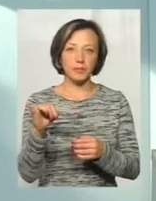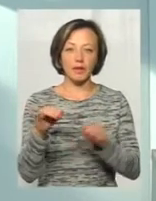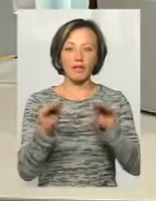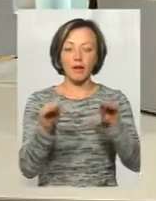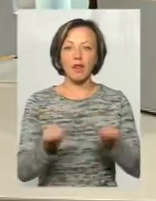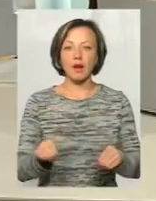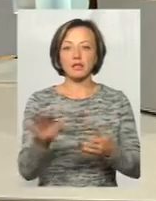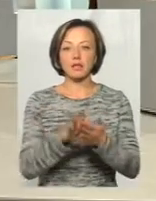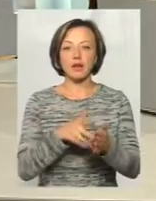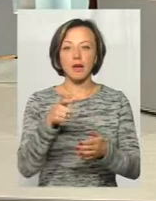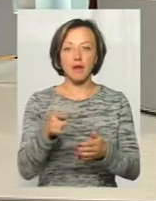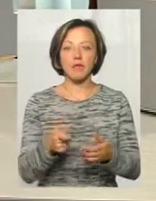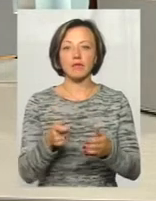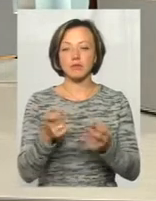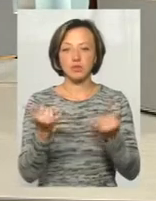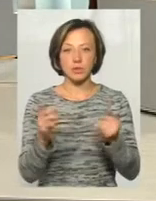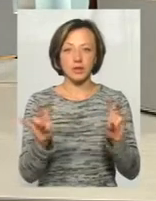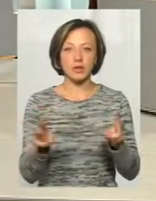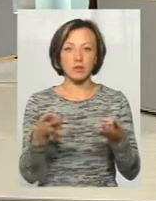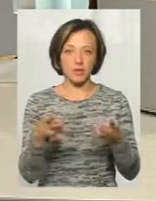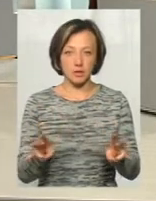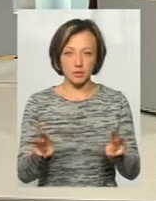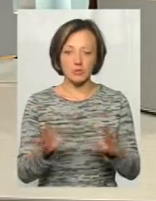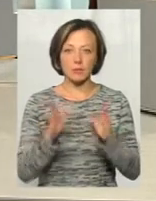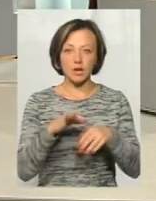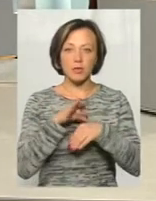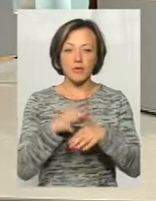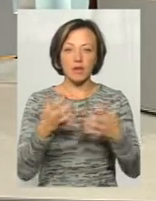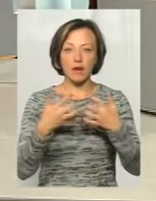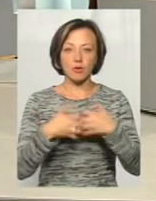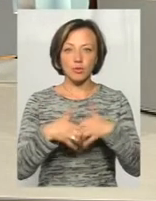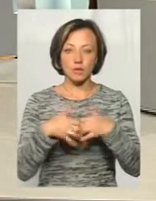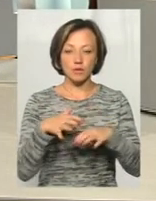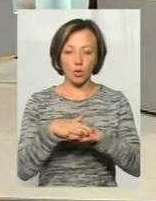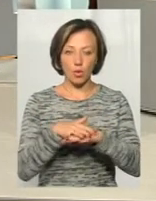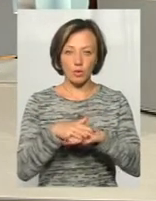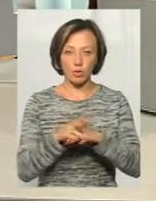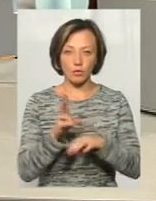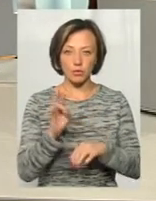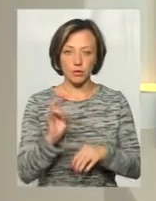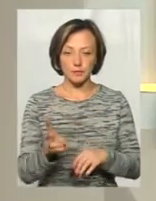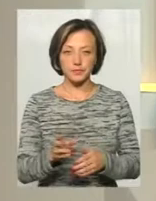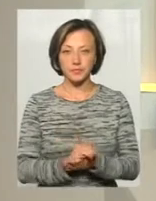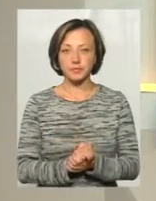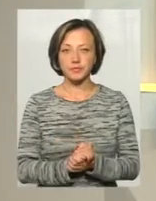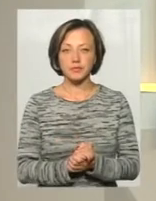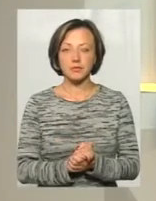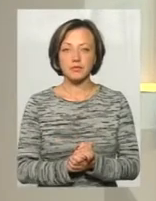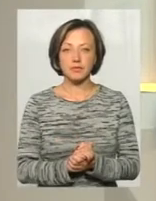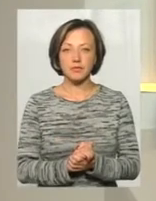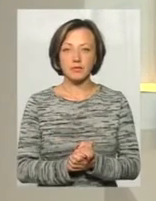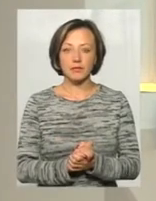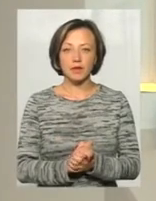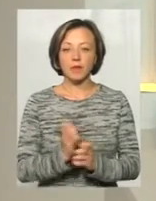декларацій, заяв подавати на сьогоднішній день не потрібно. Буде проведено автоматичний розрахунок. Тобто буде проведений